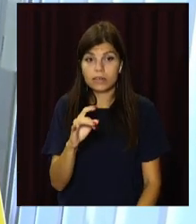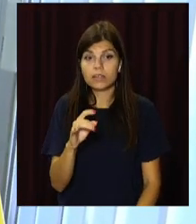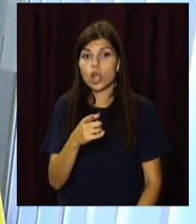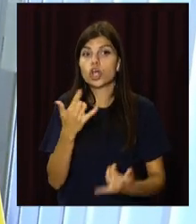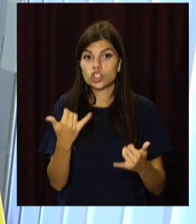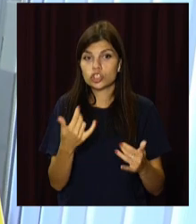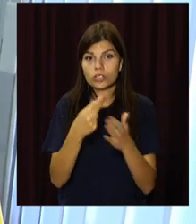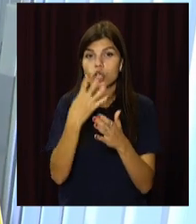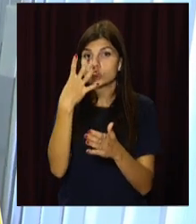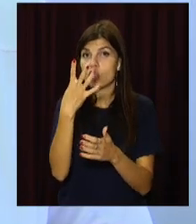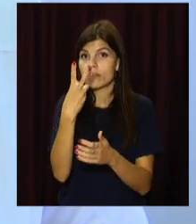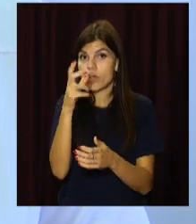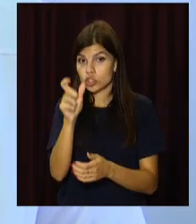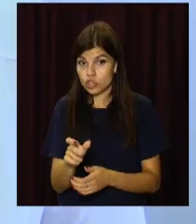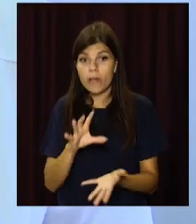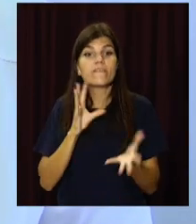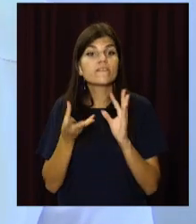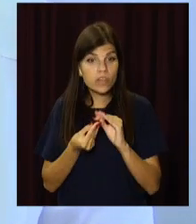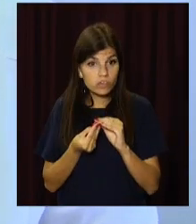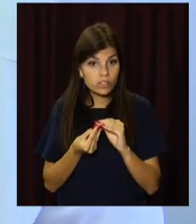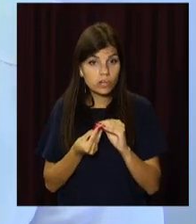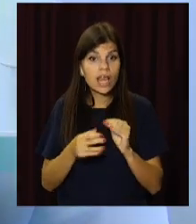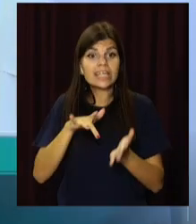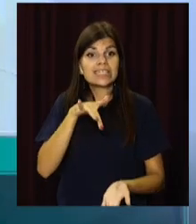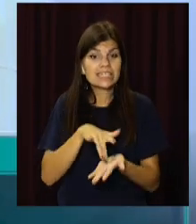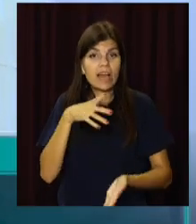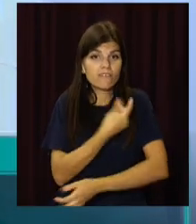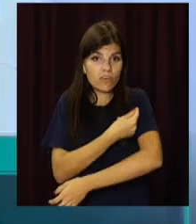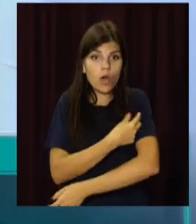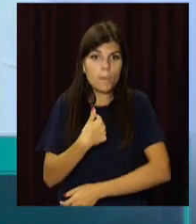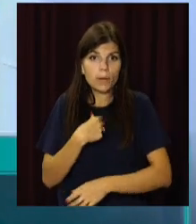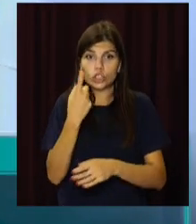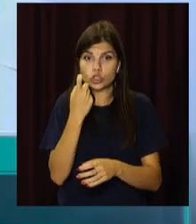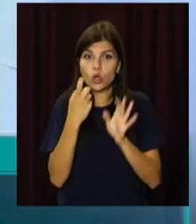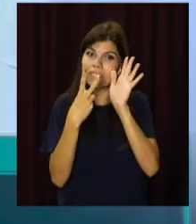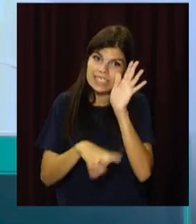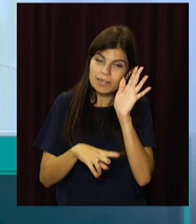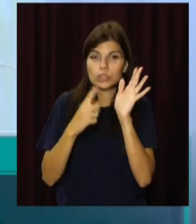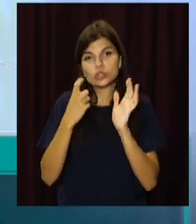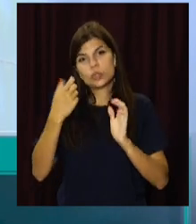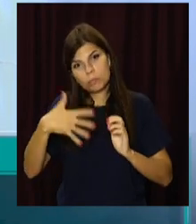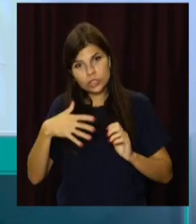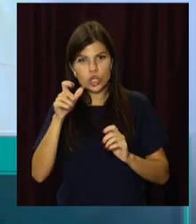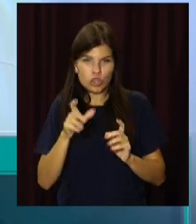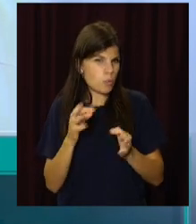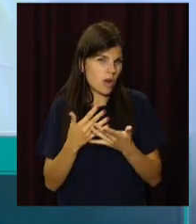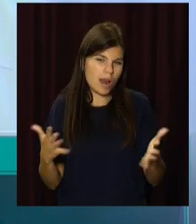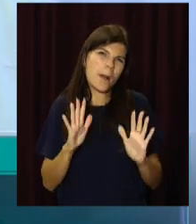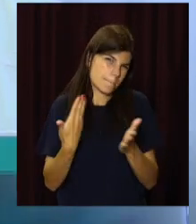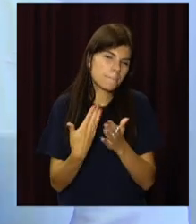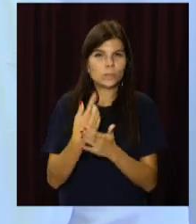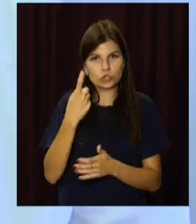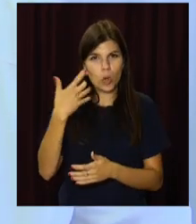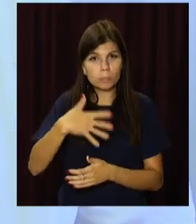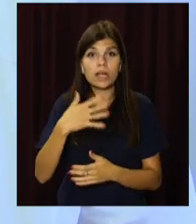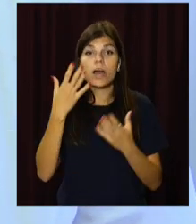щепить 42 людини. Взагалі в центрі вакцинації ми вакцинуємо 170-150, по-різному, в середньому 150